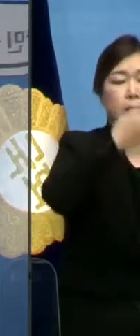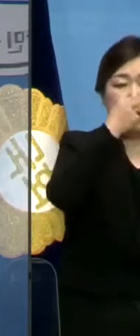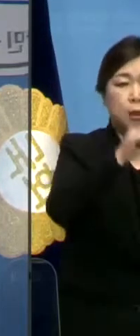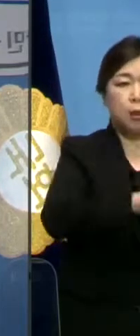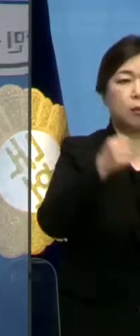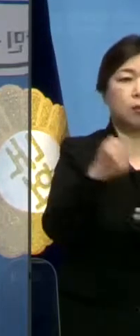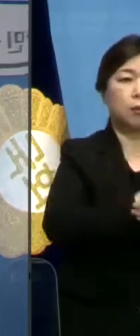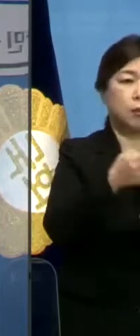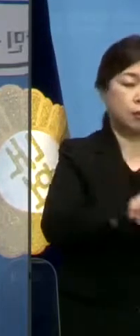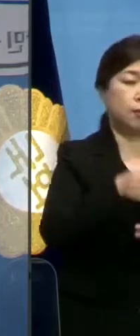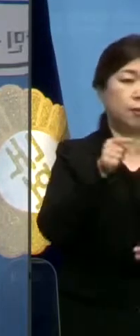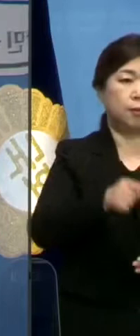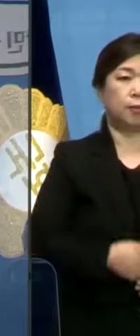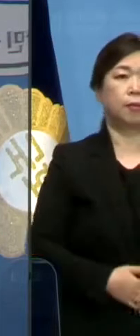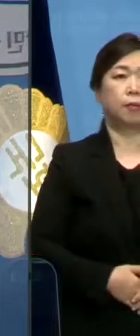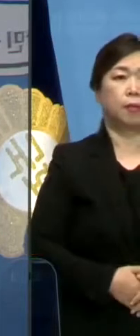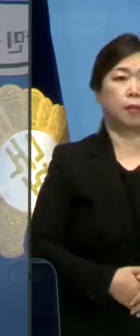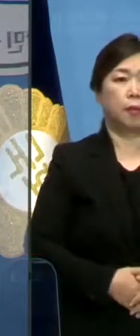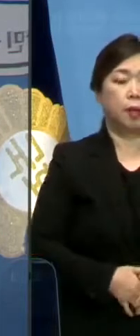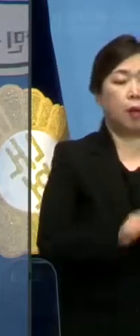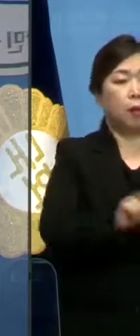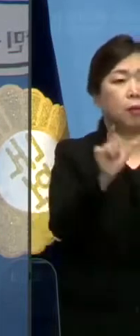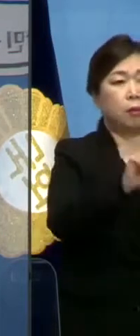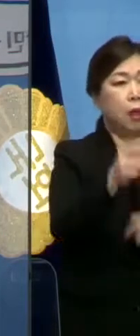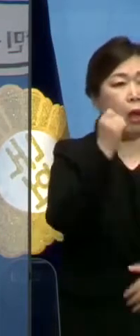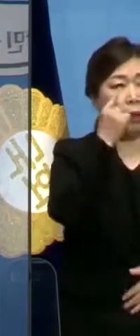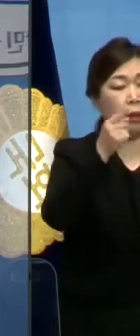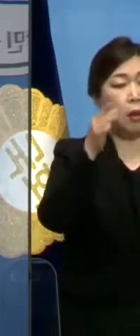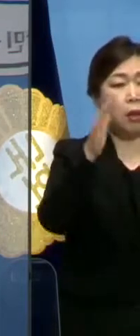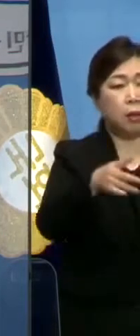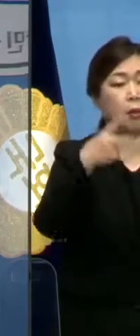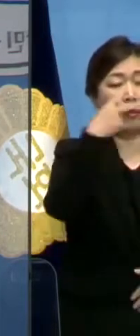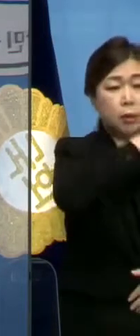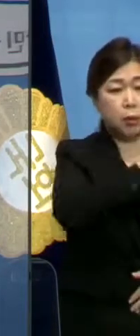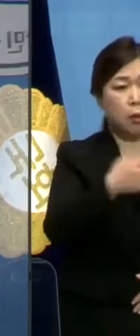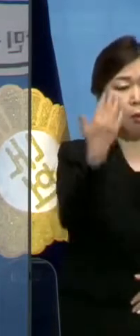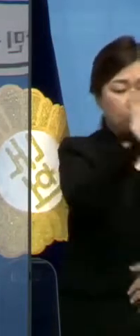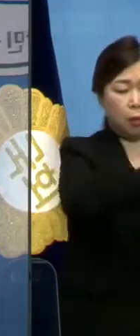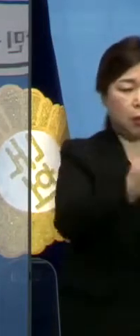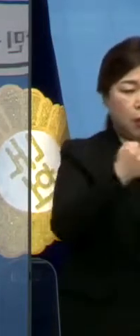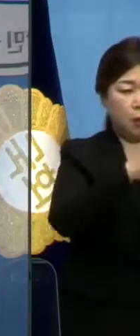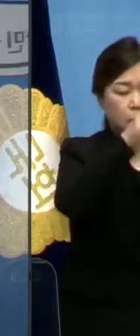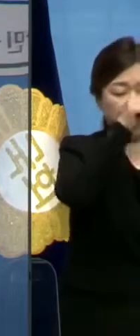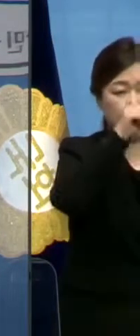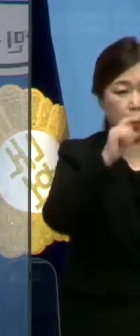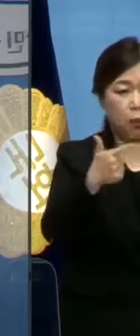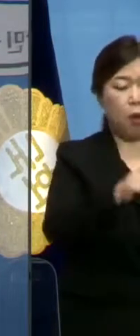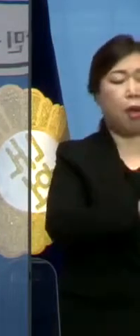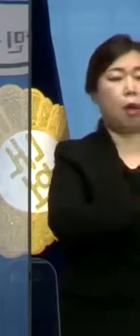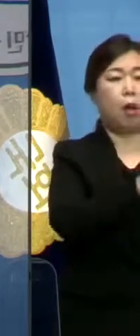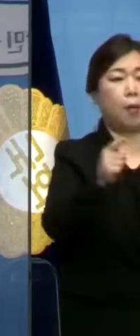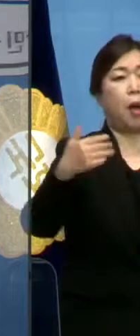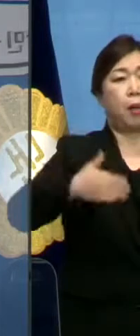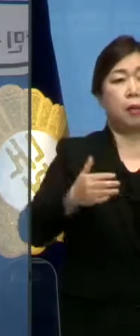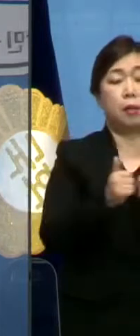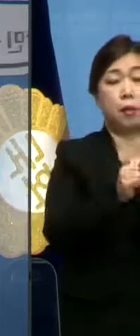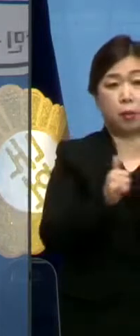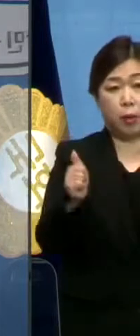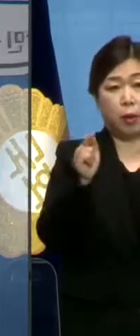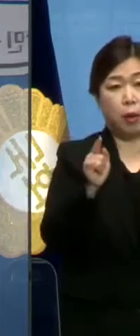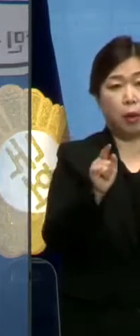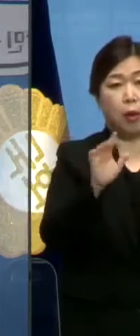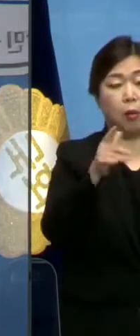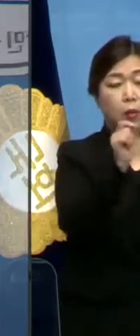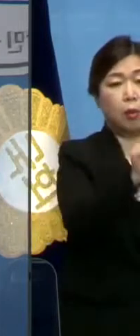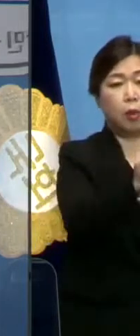해도 너무합니다. 더욱이 한 달간 금식으로 건강조차 아직 회복이 안 된 분들에게